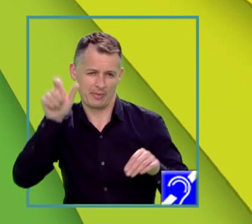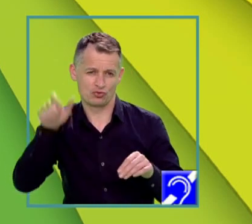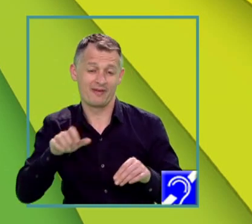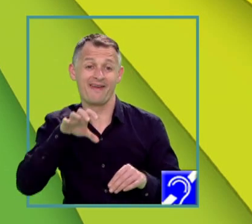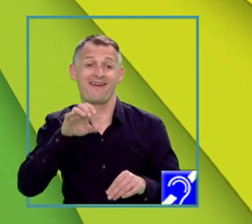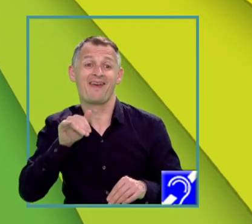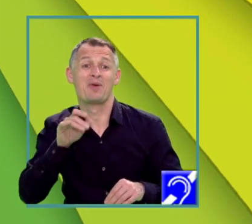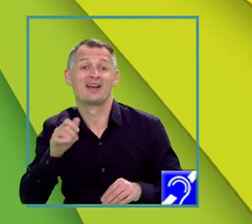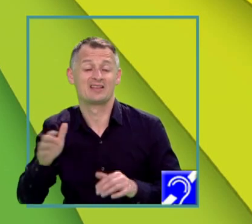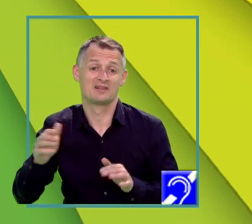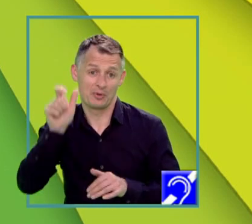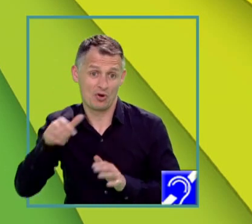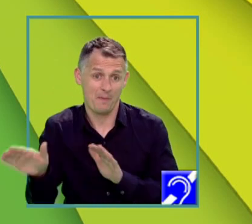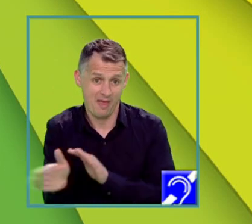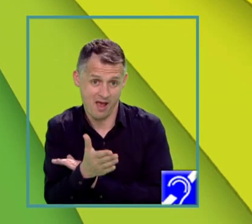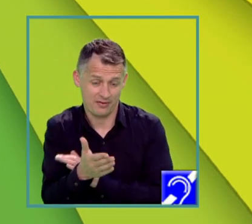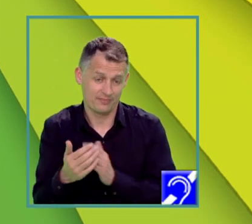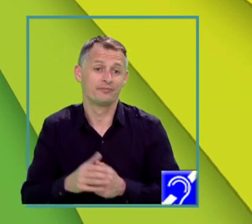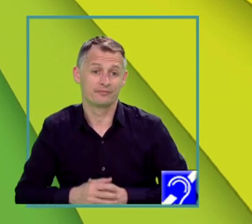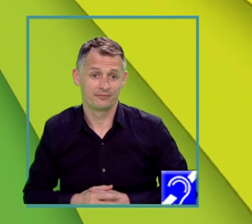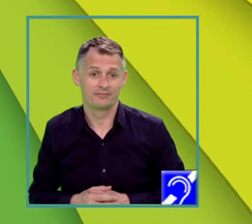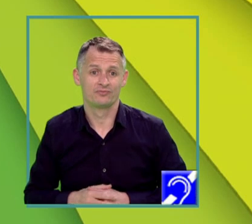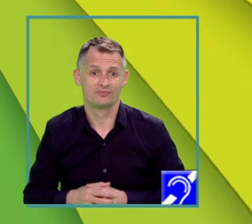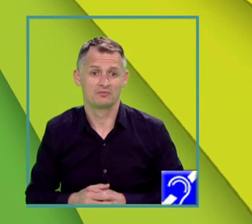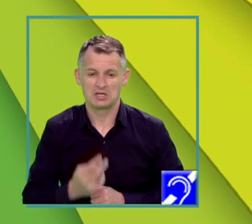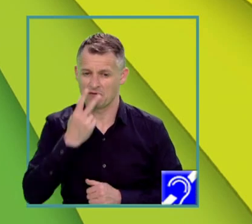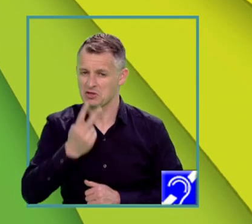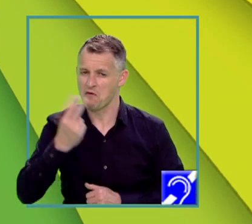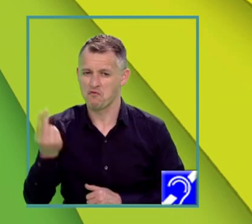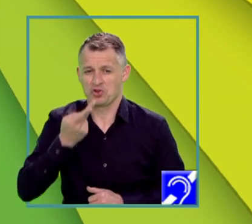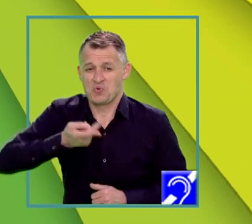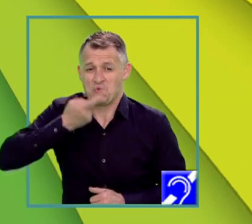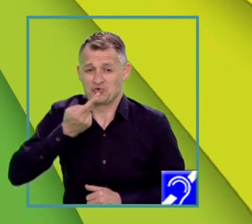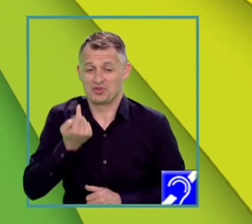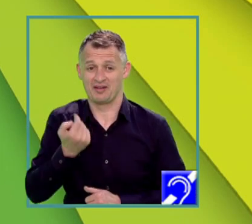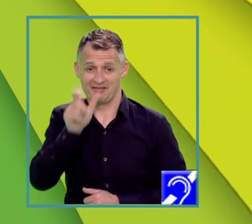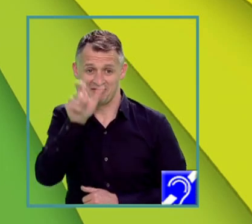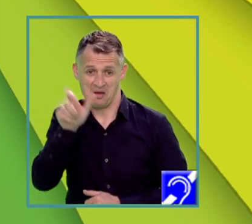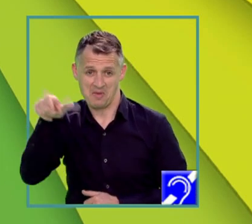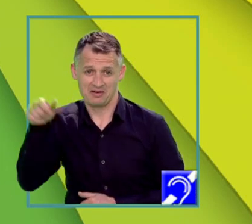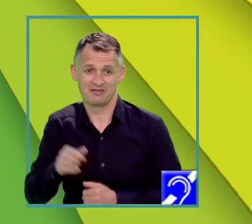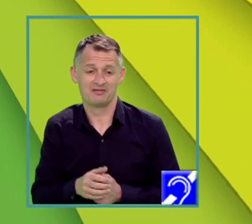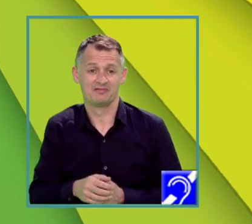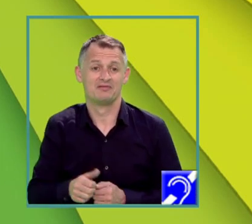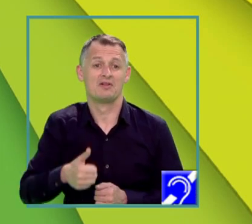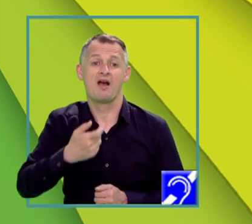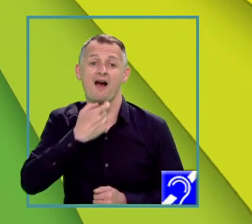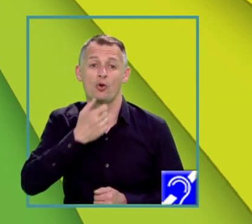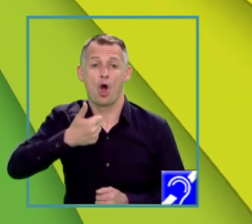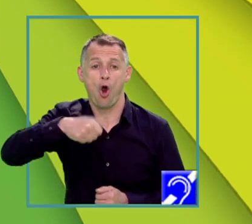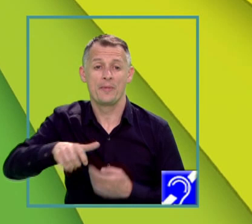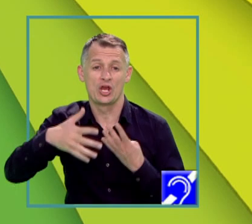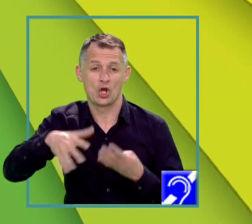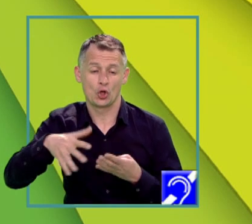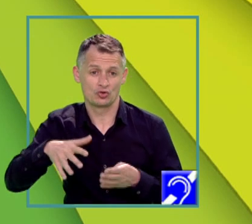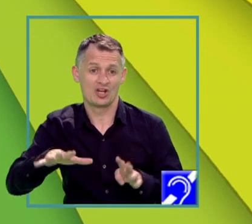de ceea tată pfai vede foarte ușor din tabelul 1990 a îl cu cel mai mare